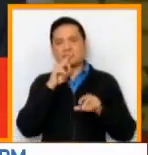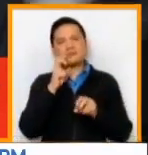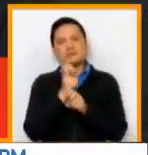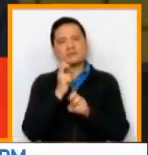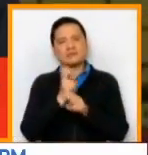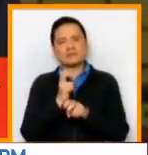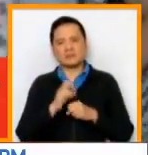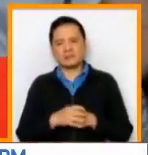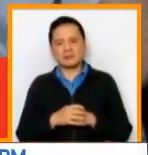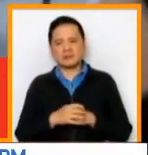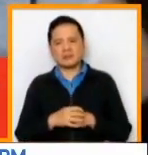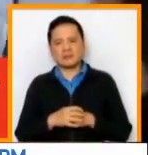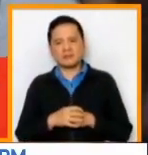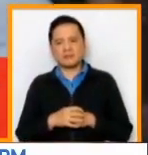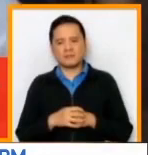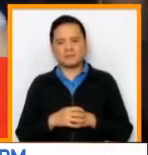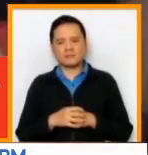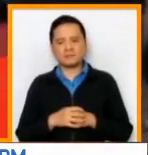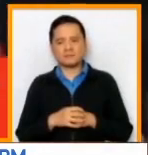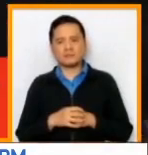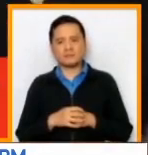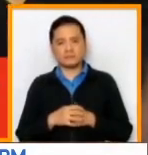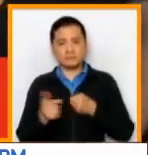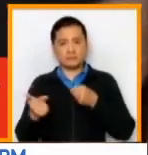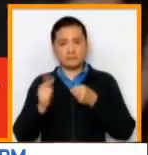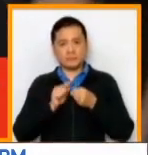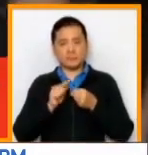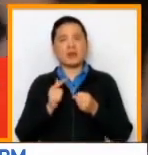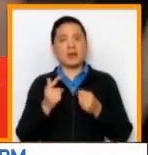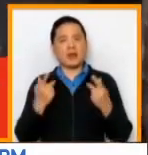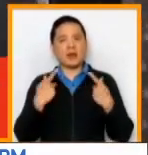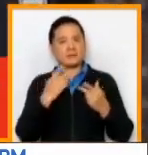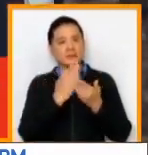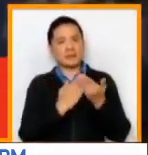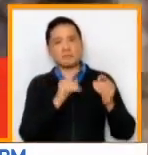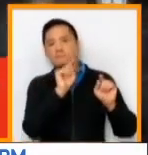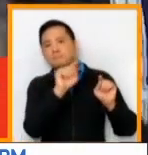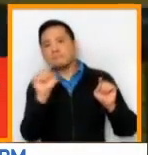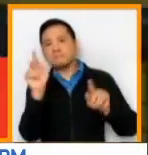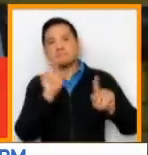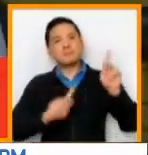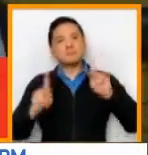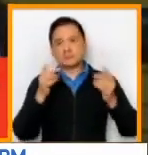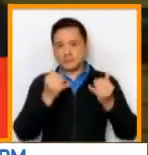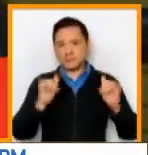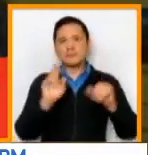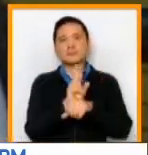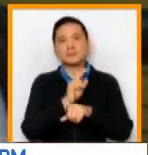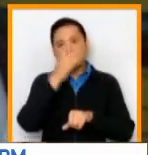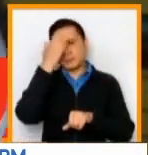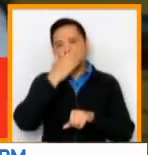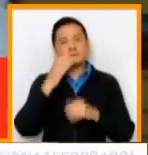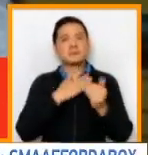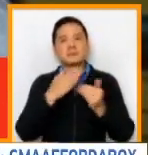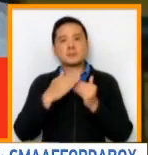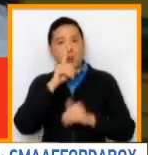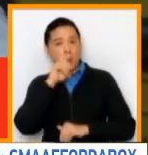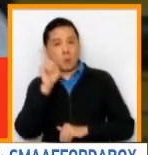Nasusuffocate yung mga tao. Pero mayroon pa rin daw magsusuot nito kahit hindi na ipag-utos ng gobyerno. Magsusuot pa rin po ng face